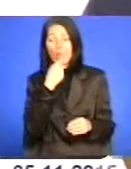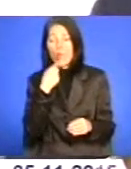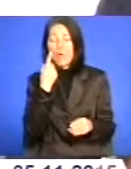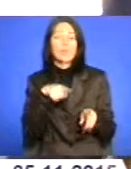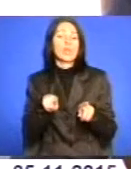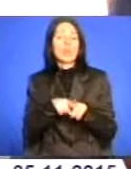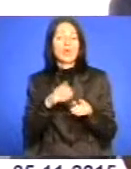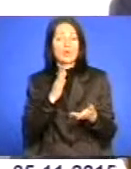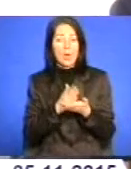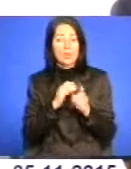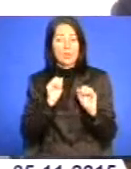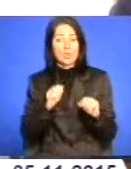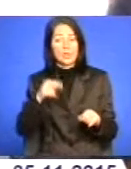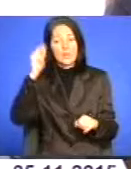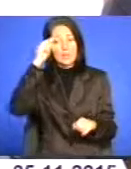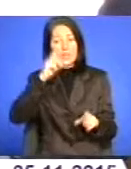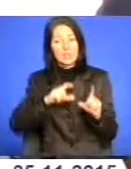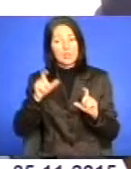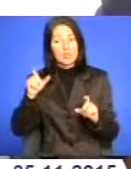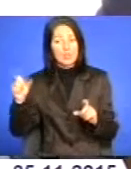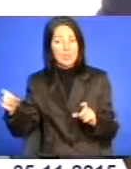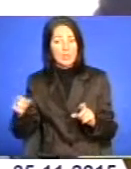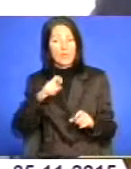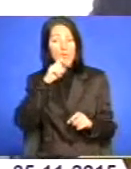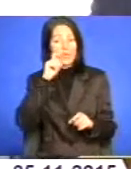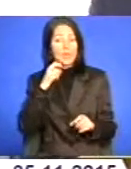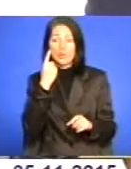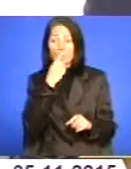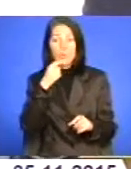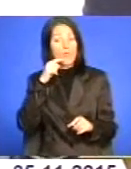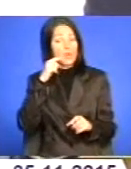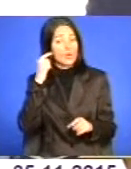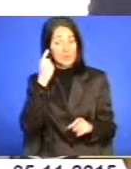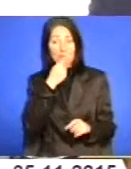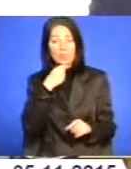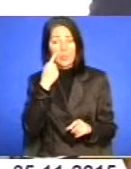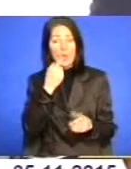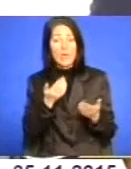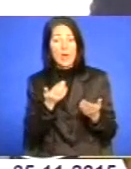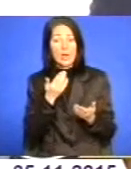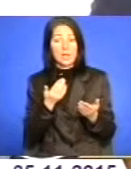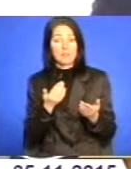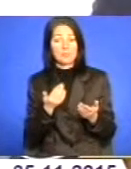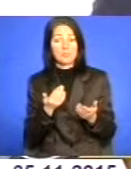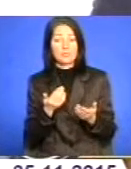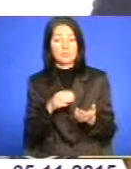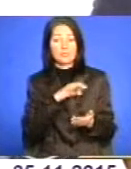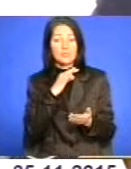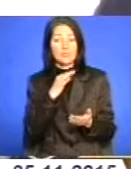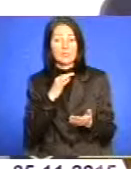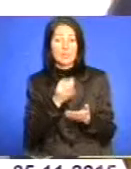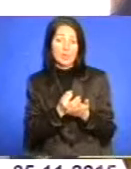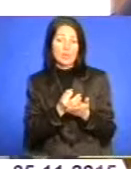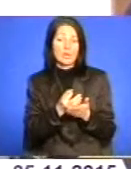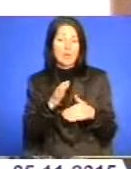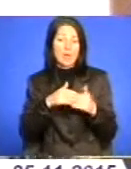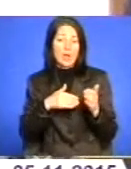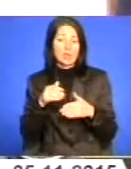Також ми маємо можливість навчати студентів і українською мовою, і російською мовою, але досвід, практика